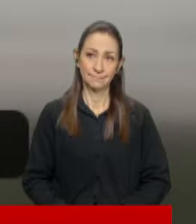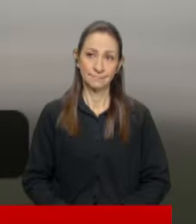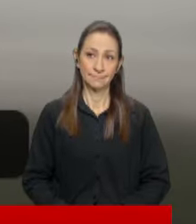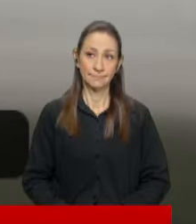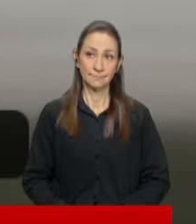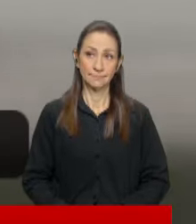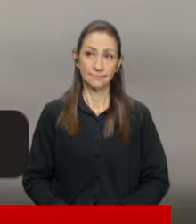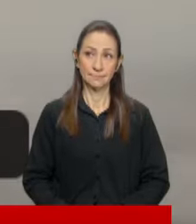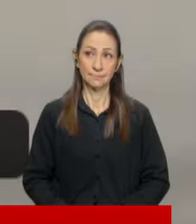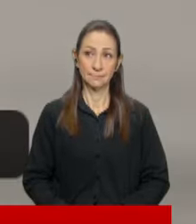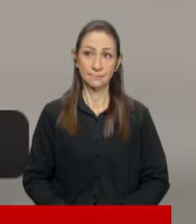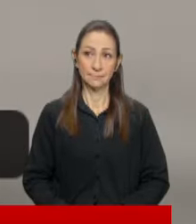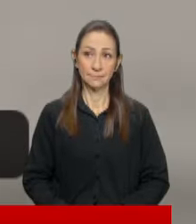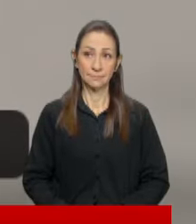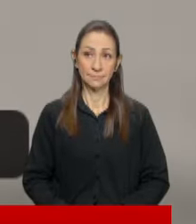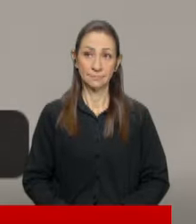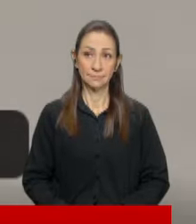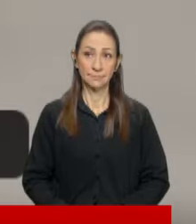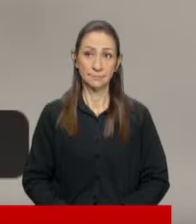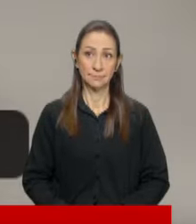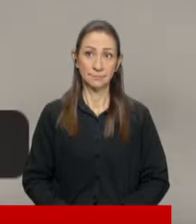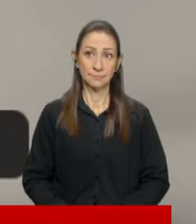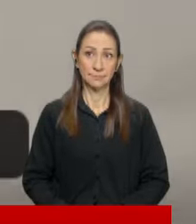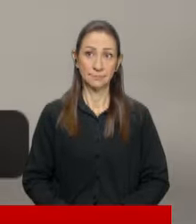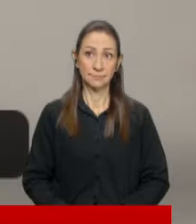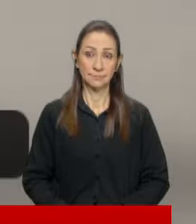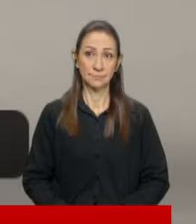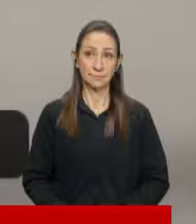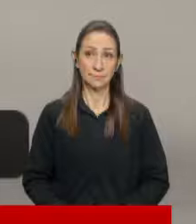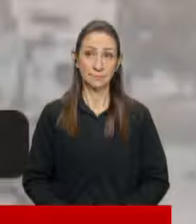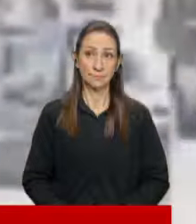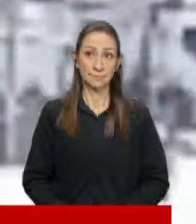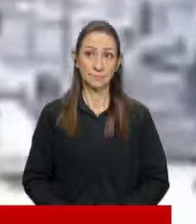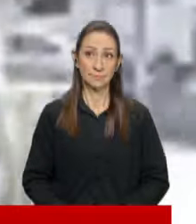Hortum ya, daha hortumun sesi. Şu an bu çatırtı.